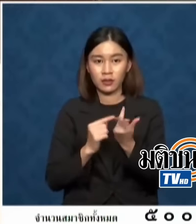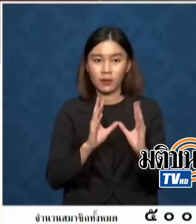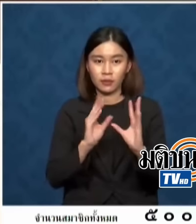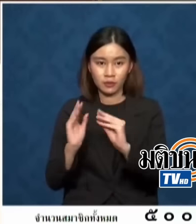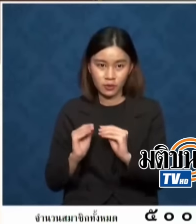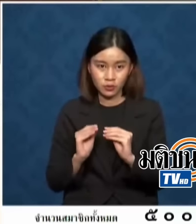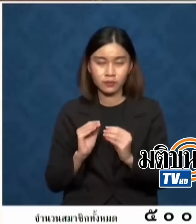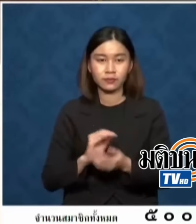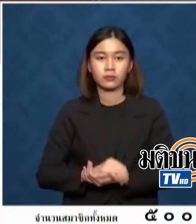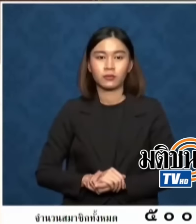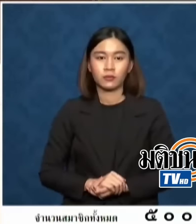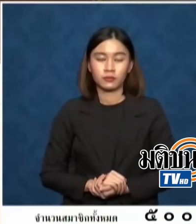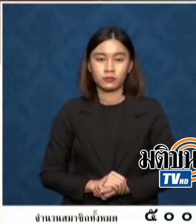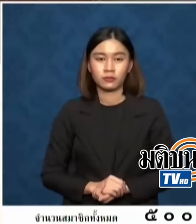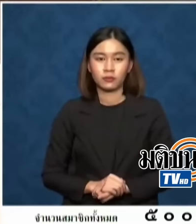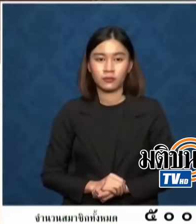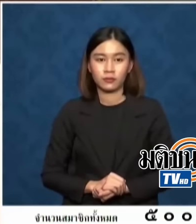นะครับ